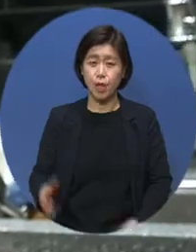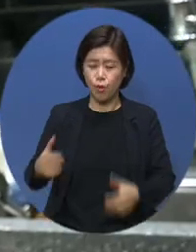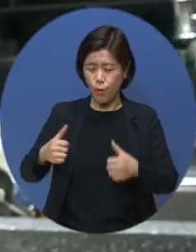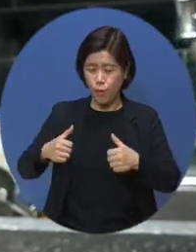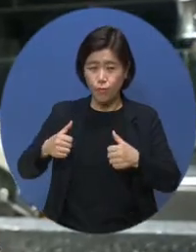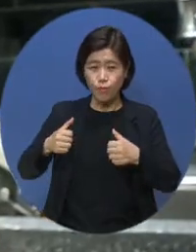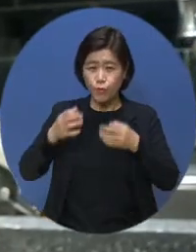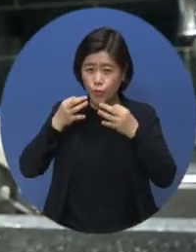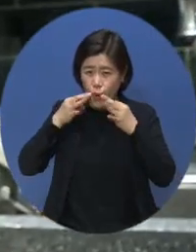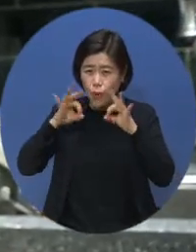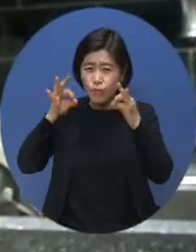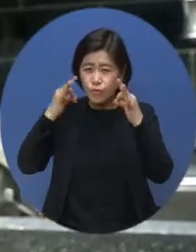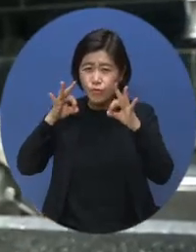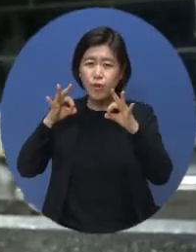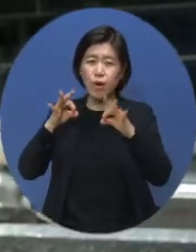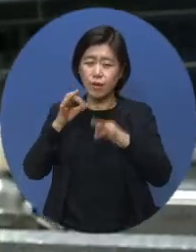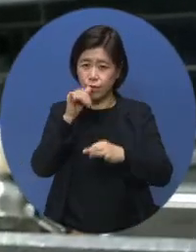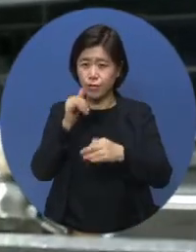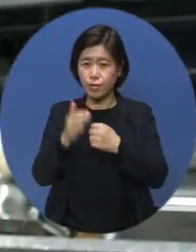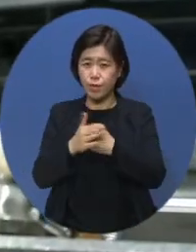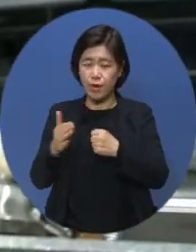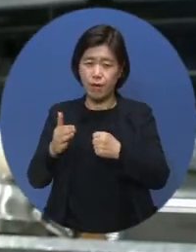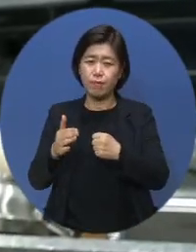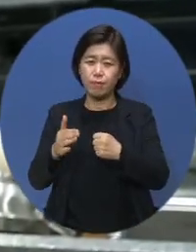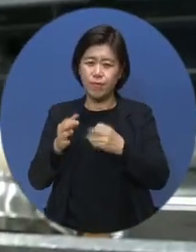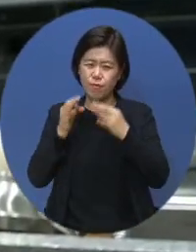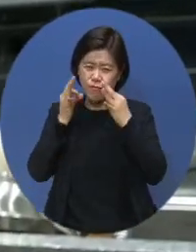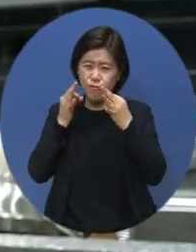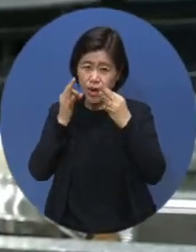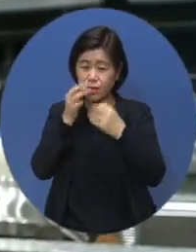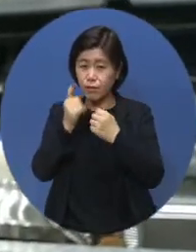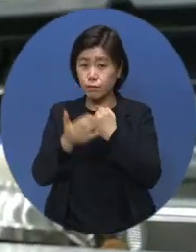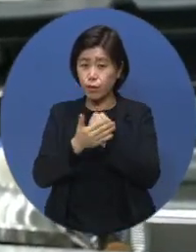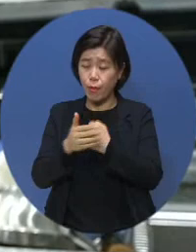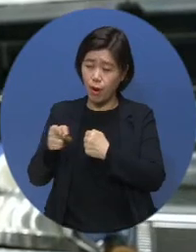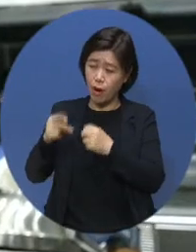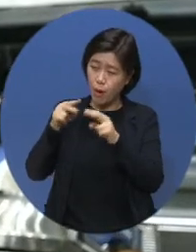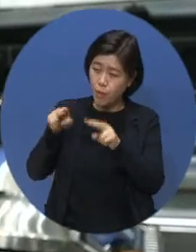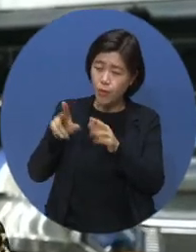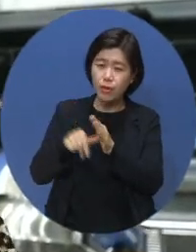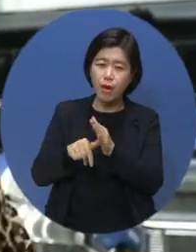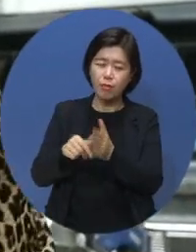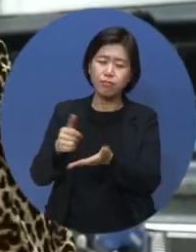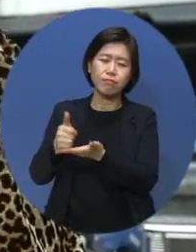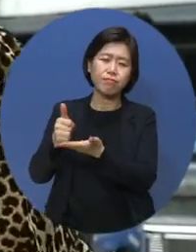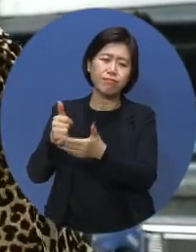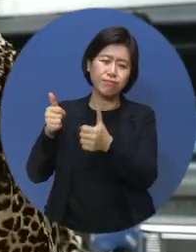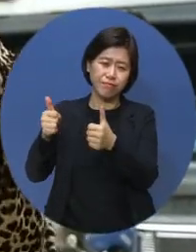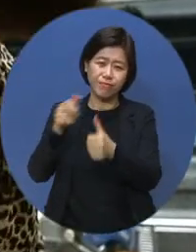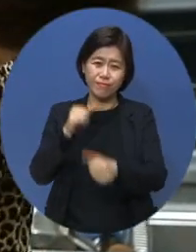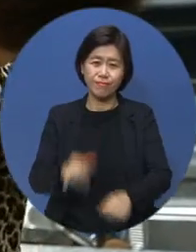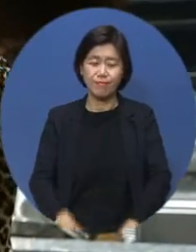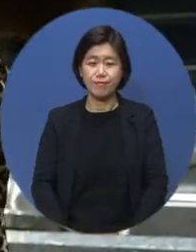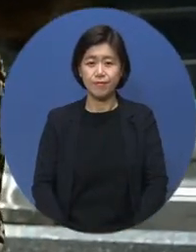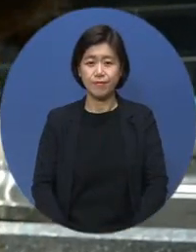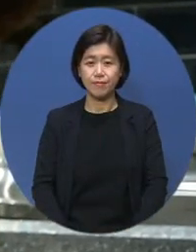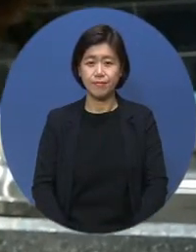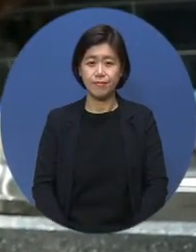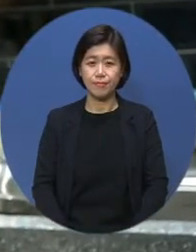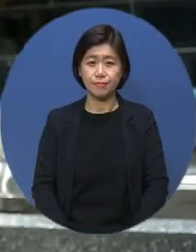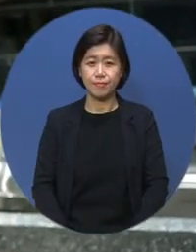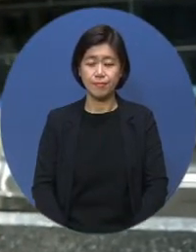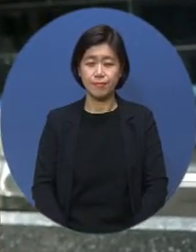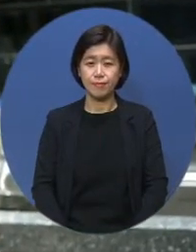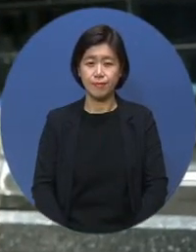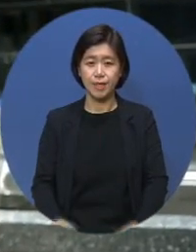에 이걸 겁니다 않다면 더 이렇게 막 집에서 뭐 자료